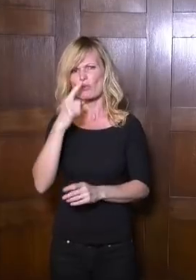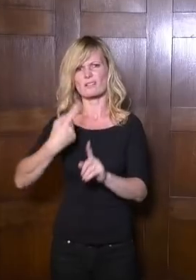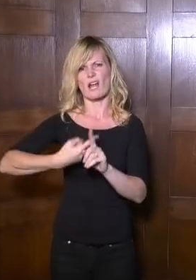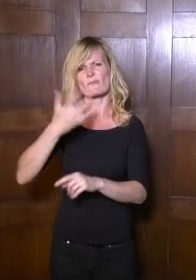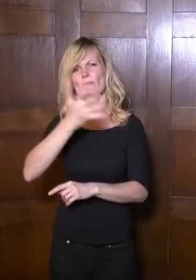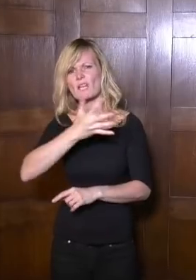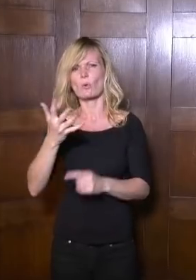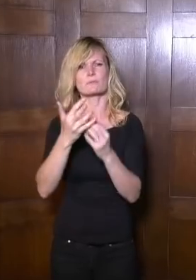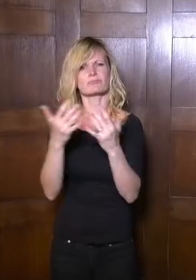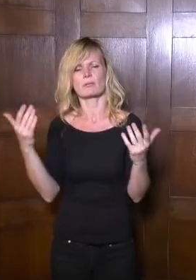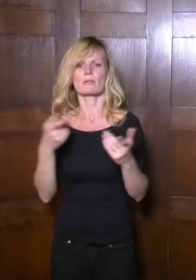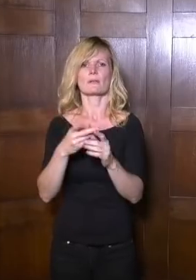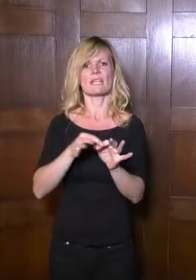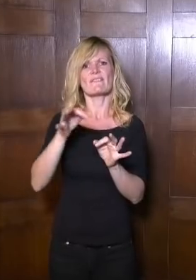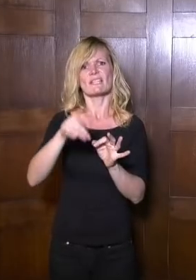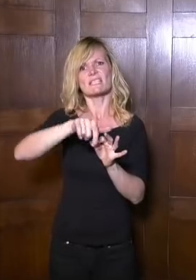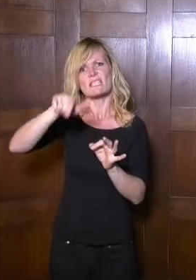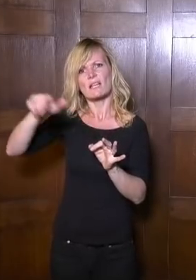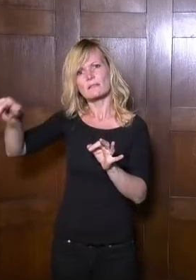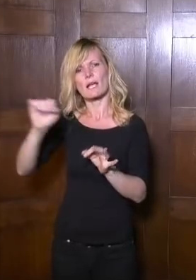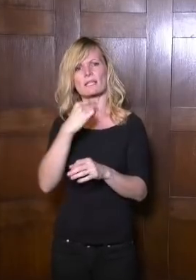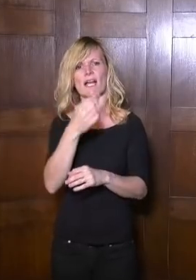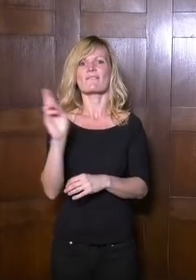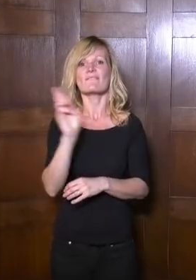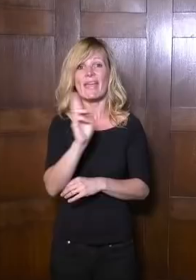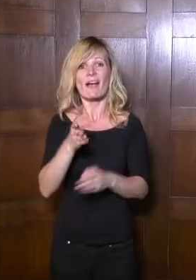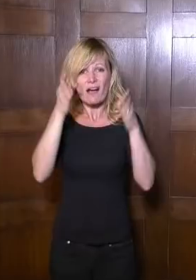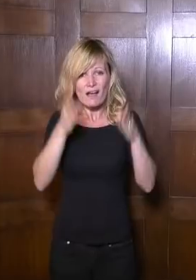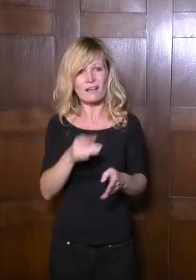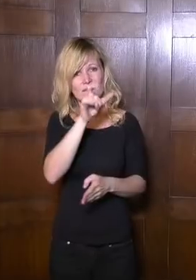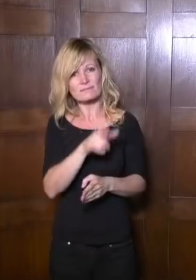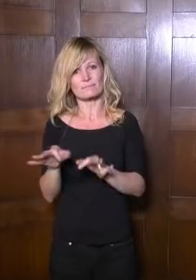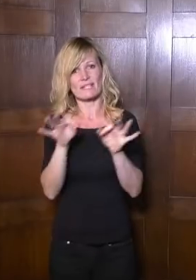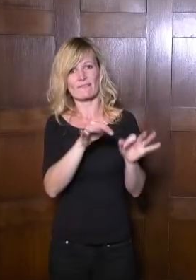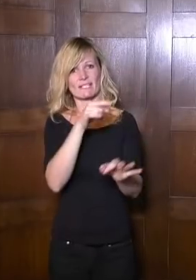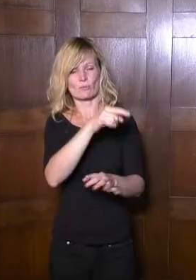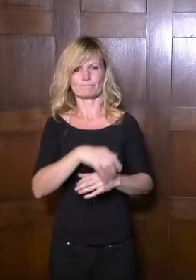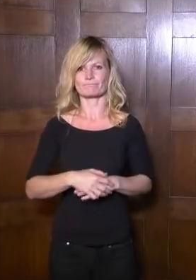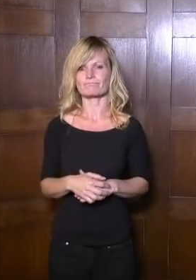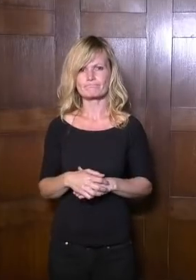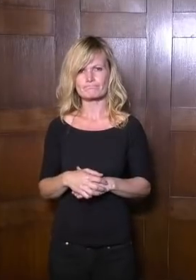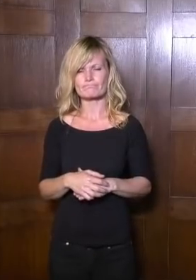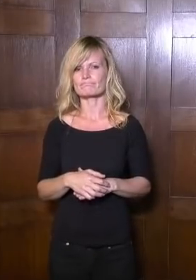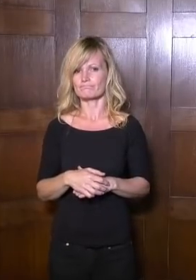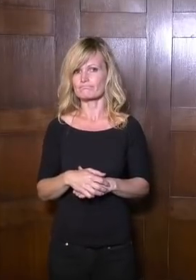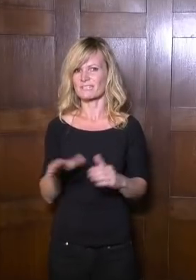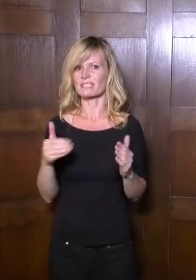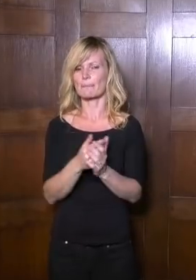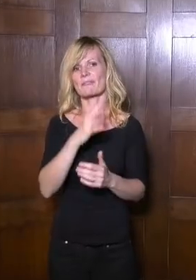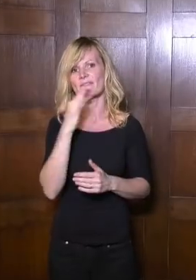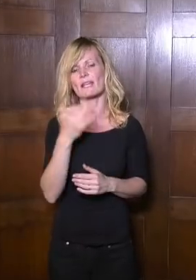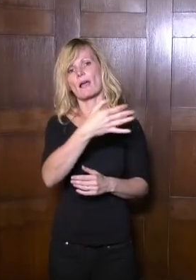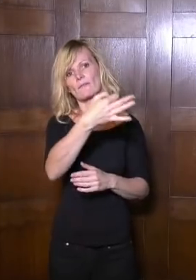5000 Infizierte nennt, sondern wer steht dahinter. Mittlerweile gibt es da eine ganze Reihe von Presseanfragen